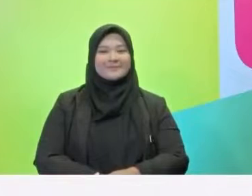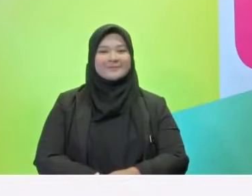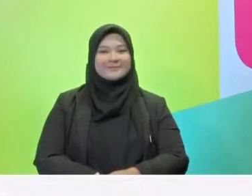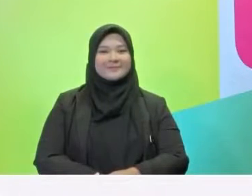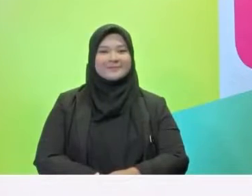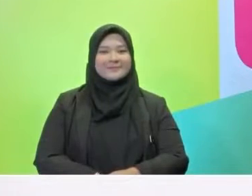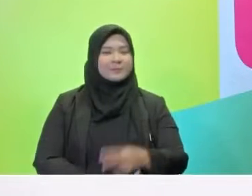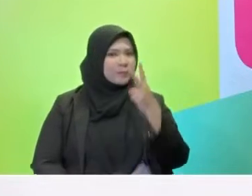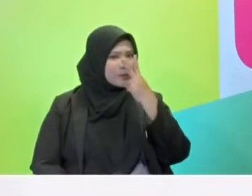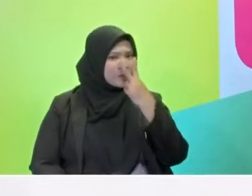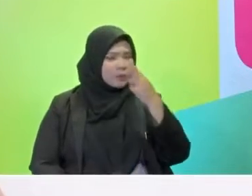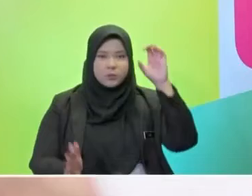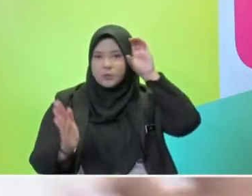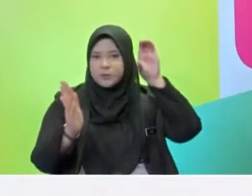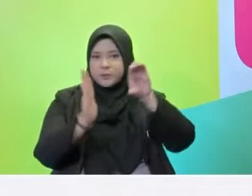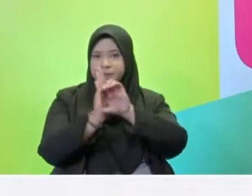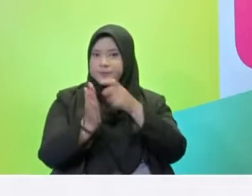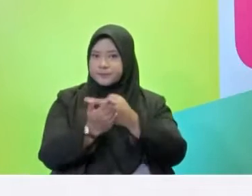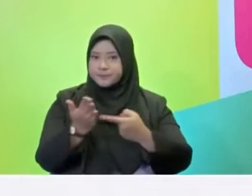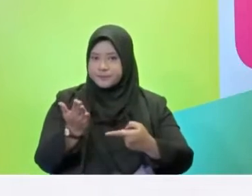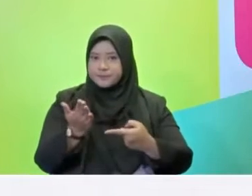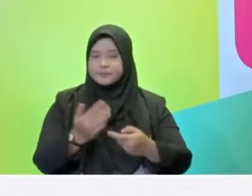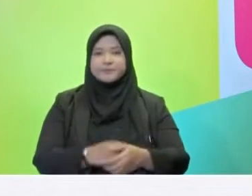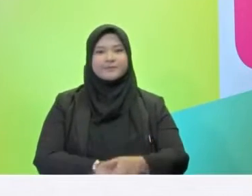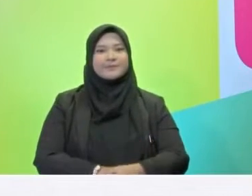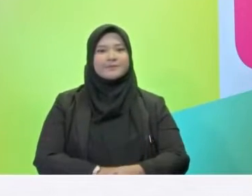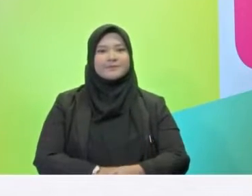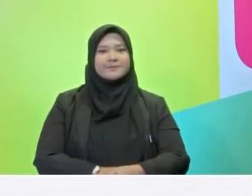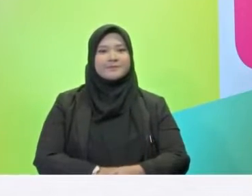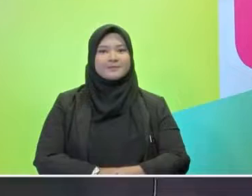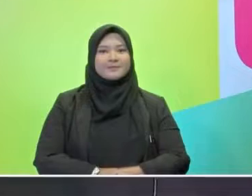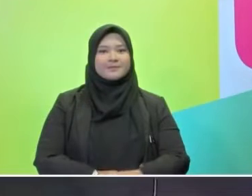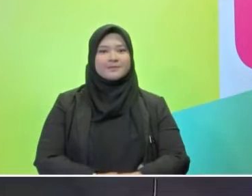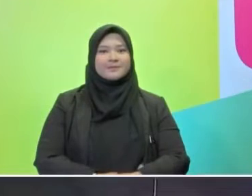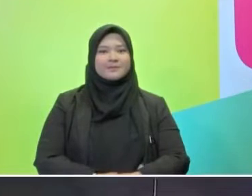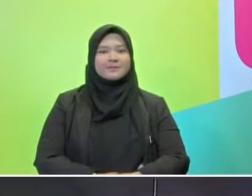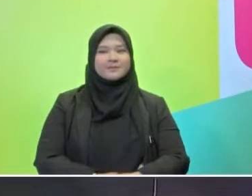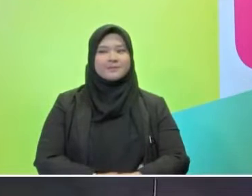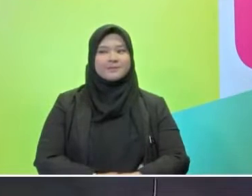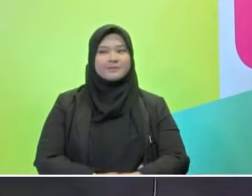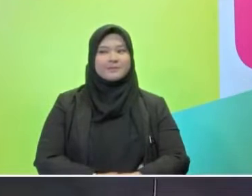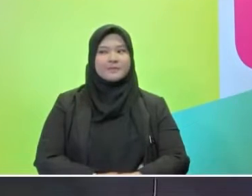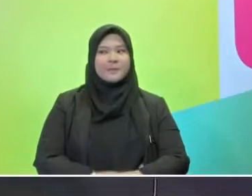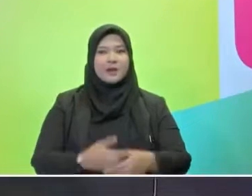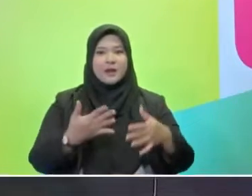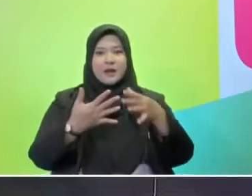apa? Perayaan di Bawali. Baik. Okey, seterusnya. Seterusnya. Satu lagi. Bola lagi.